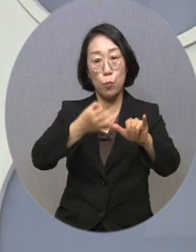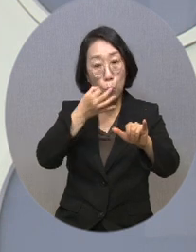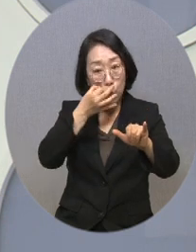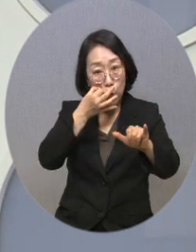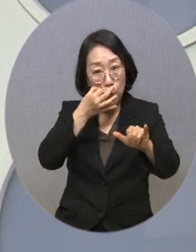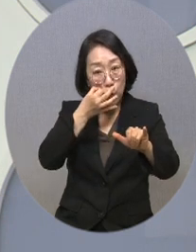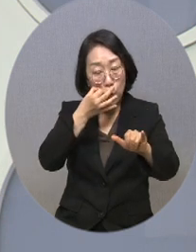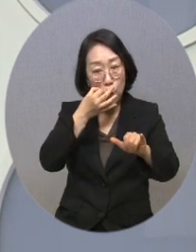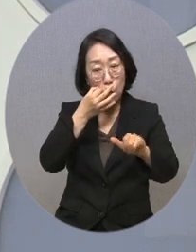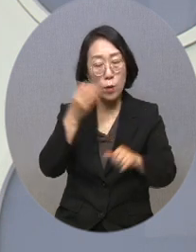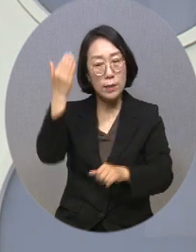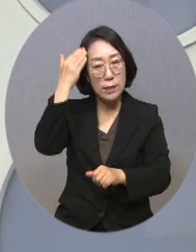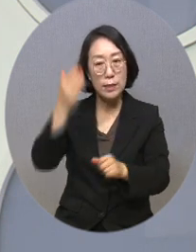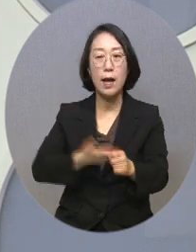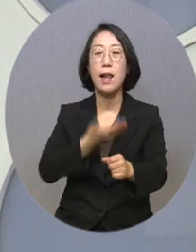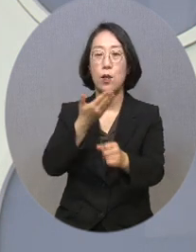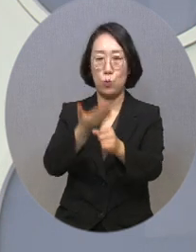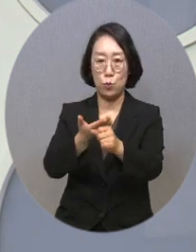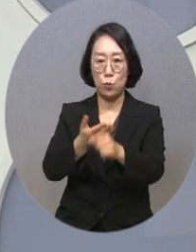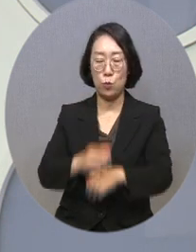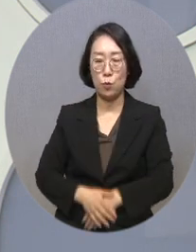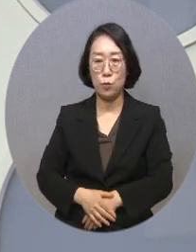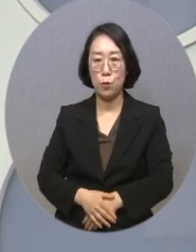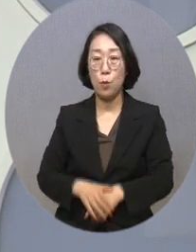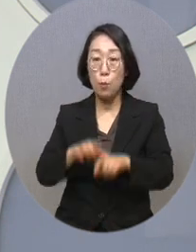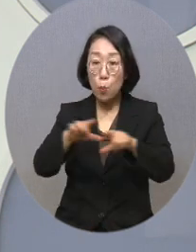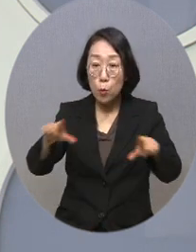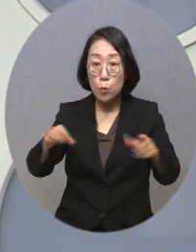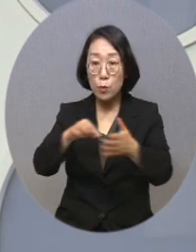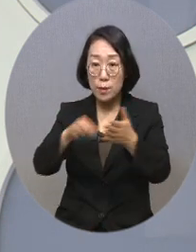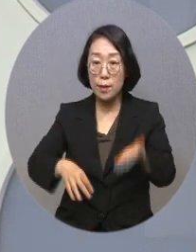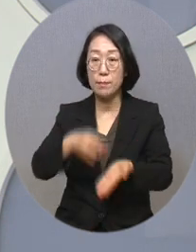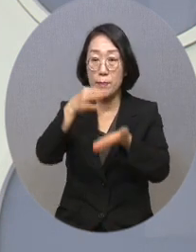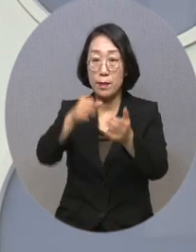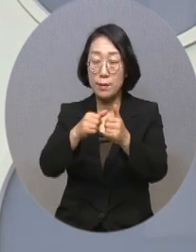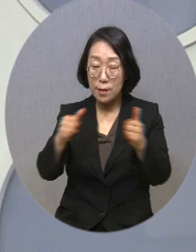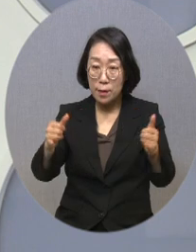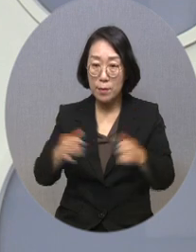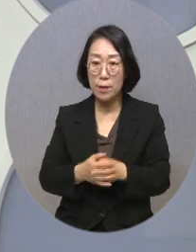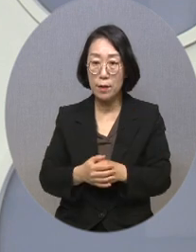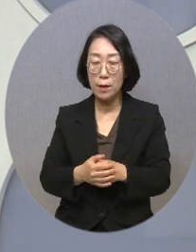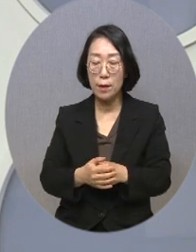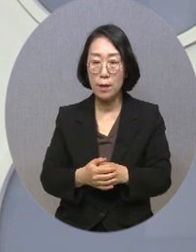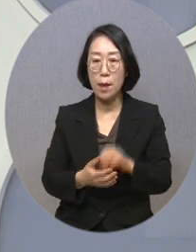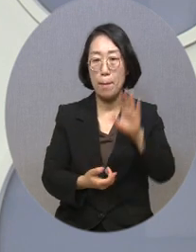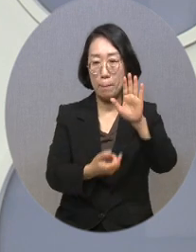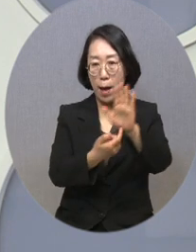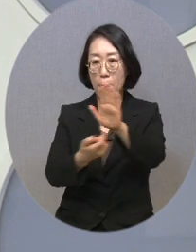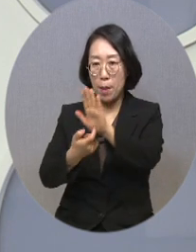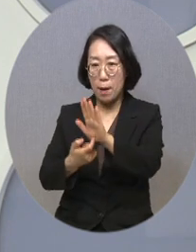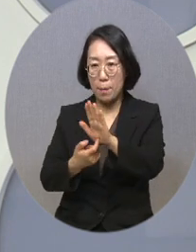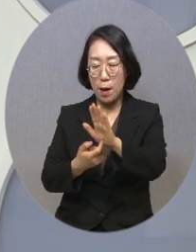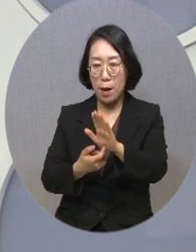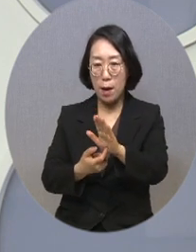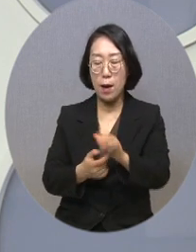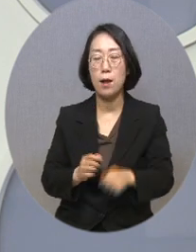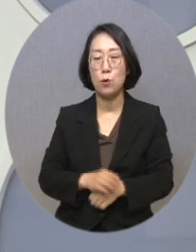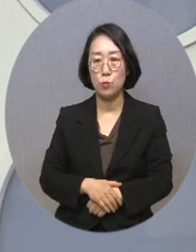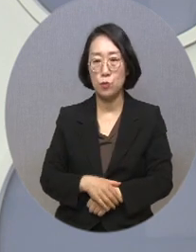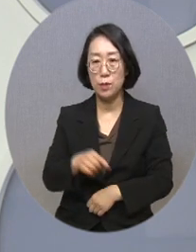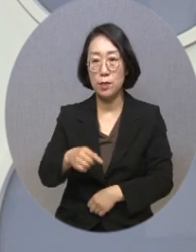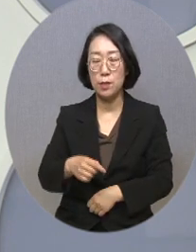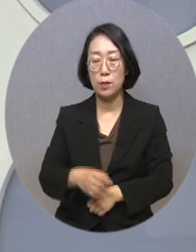유튜브를 통해서 우리 납세자들 또 국민들에게 알리고 이렇게 했습니다. 그래서 유튜브 세무사